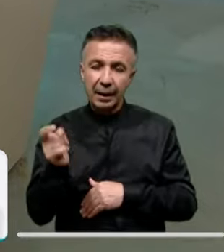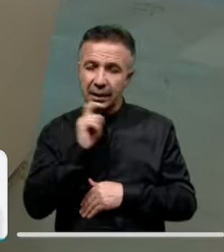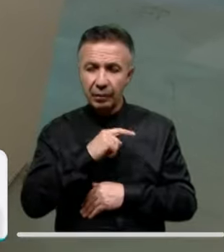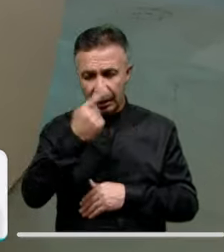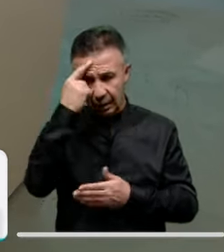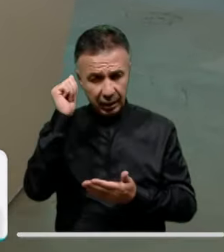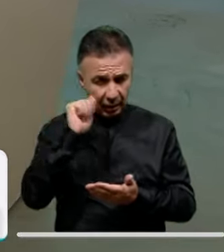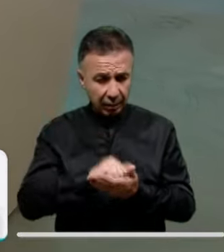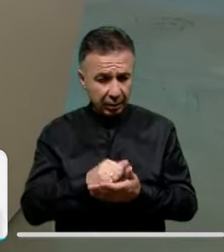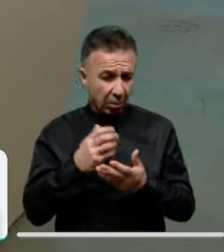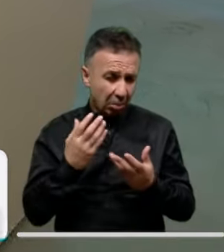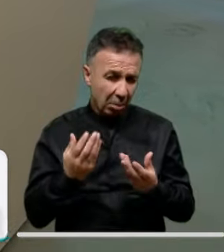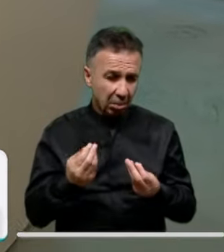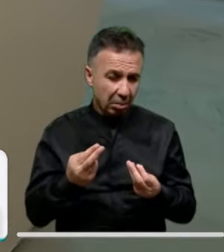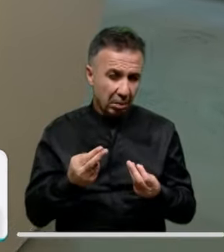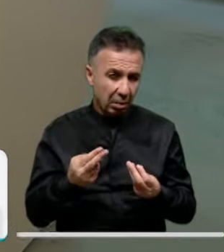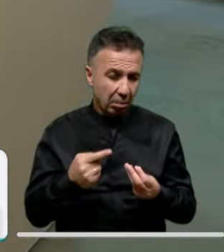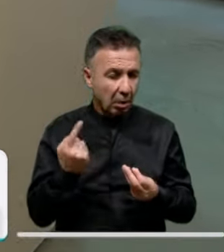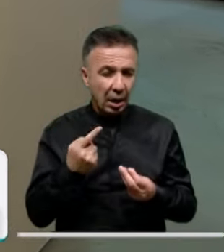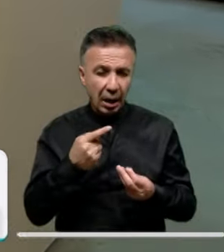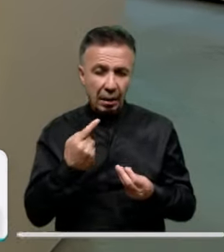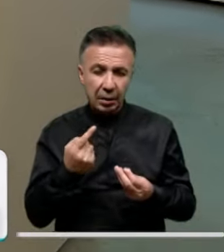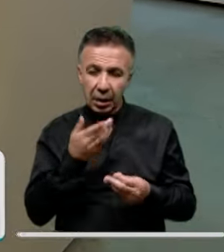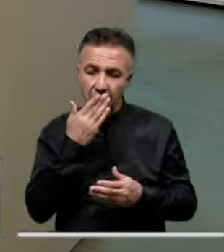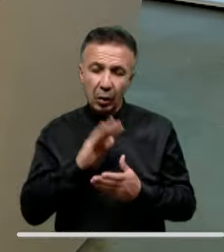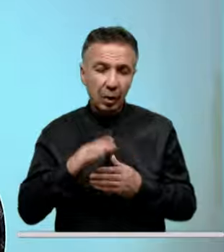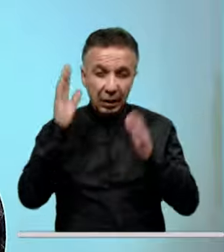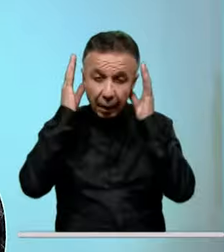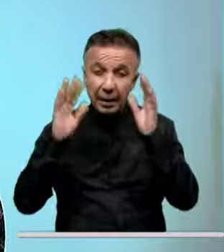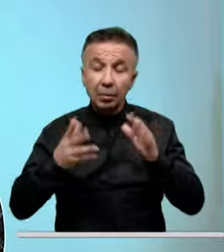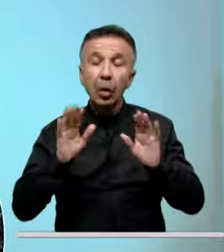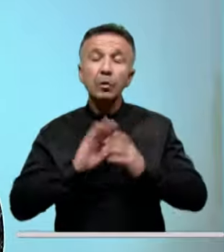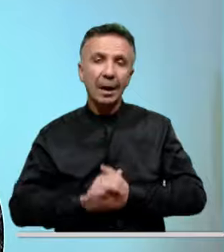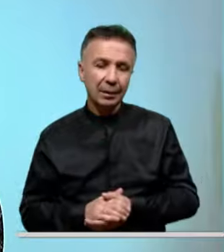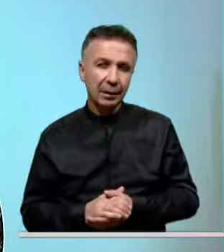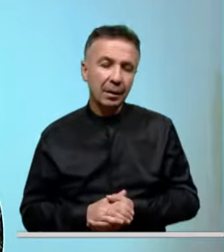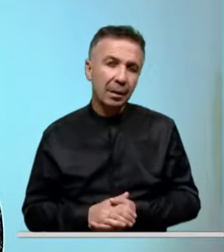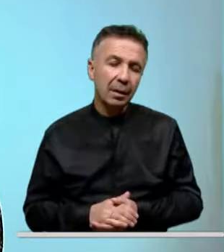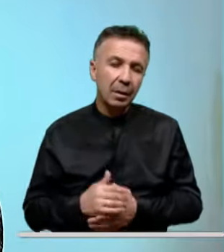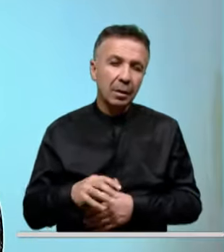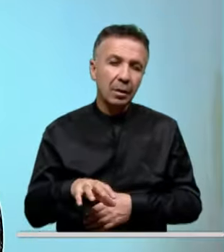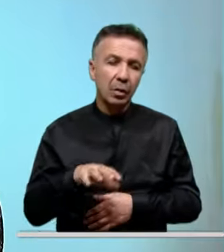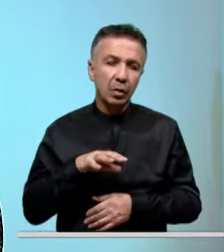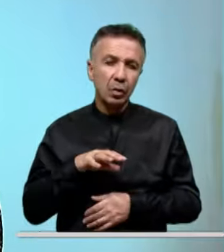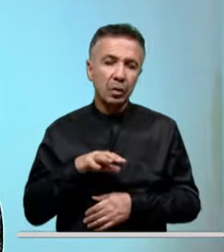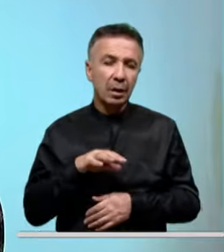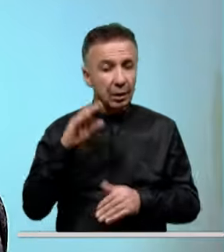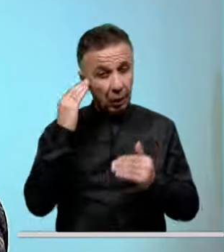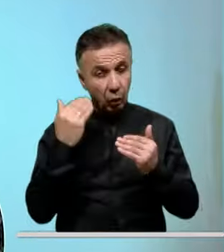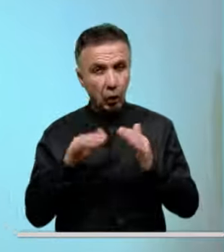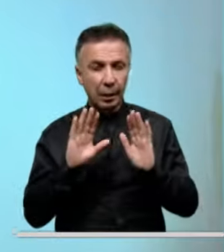falan da söyler bazıları. Böyle bir şey yok. Namaza mani değil. Sünnette olmayan ya